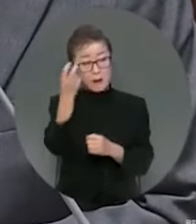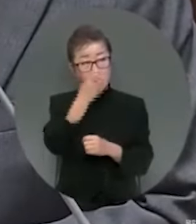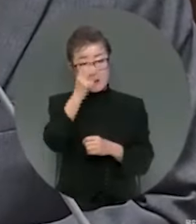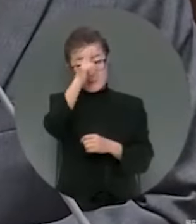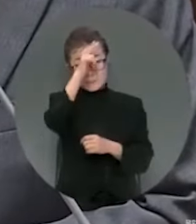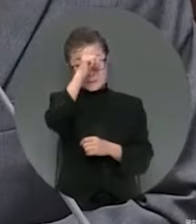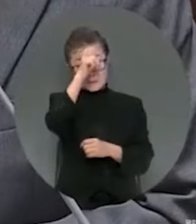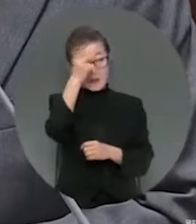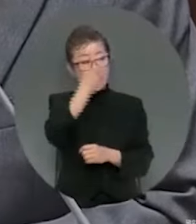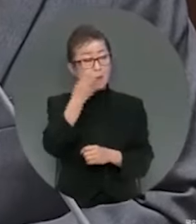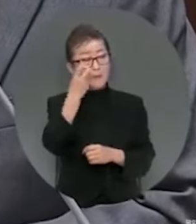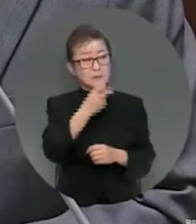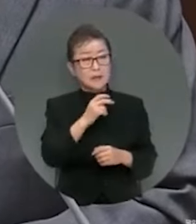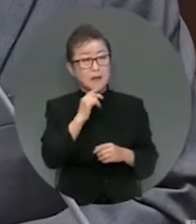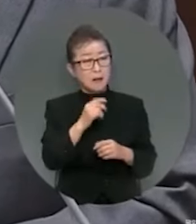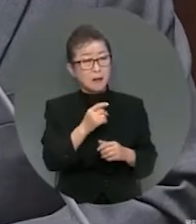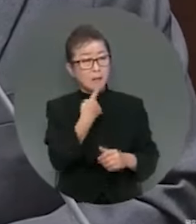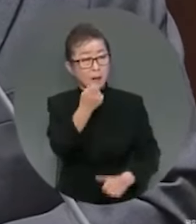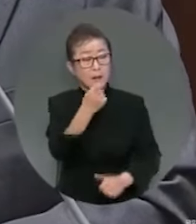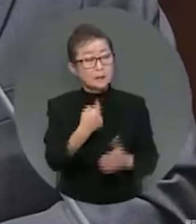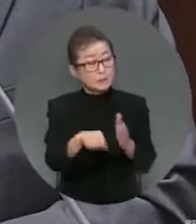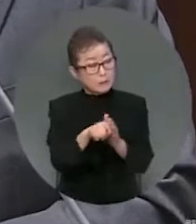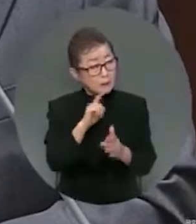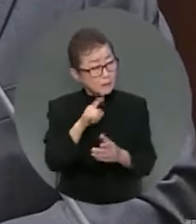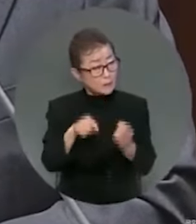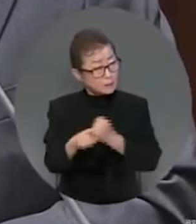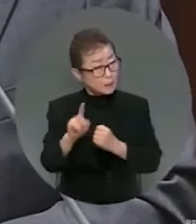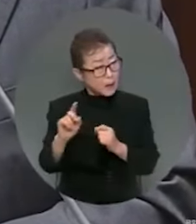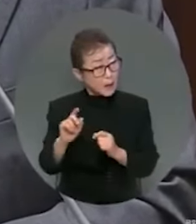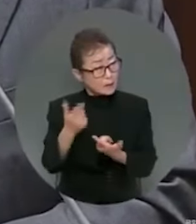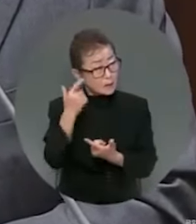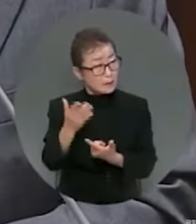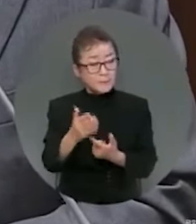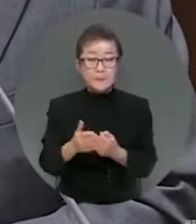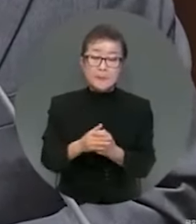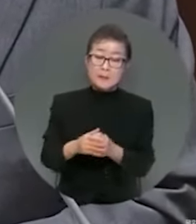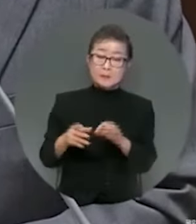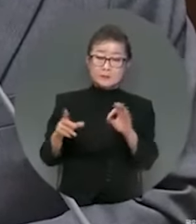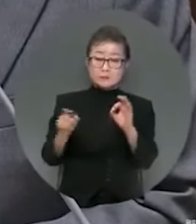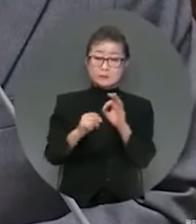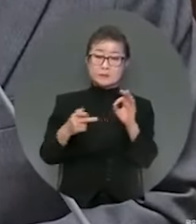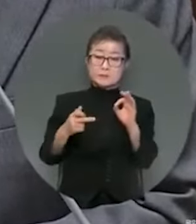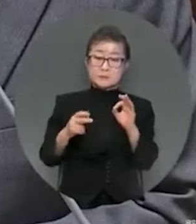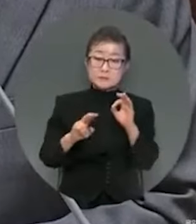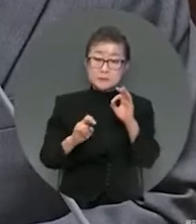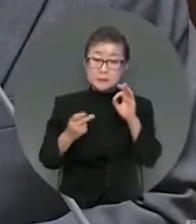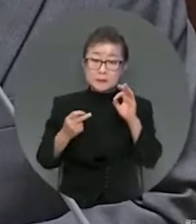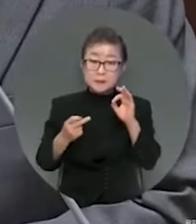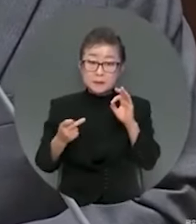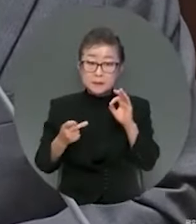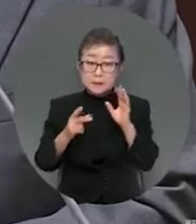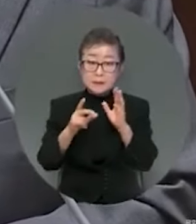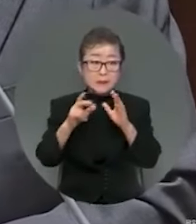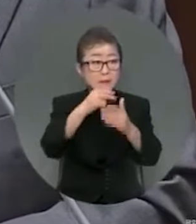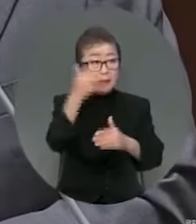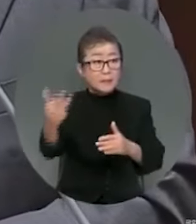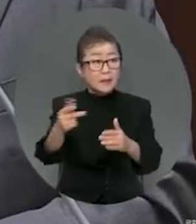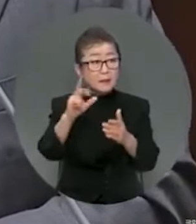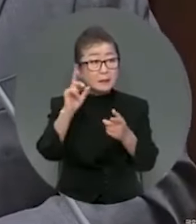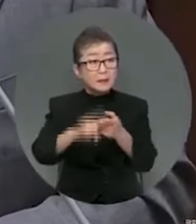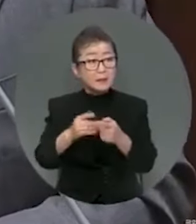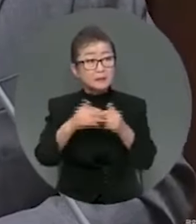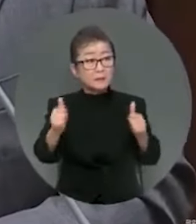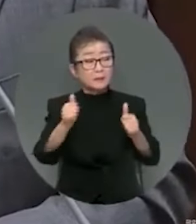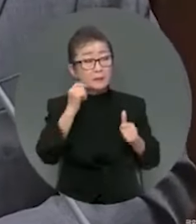생각을 하고 있습니다. 또 10월 11일이면 이재명 대표에 대한 법원의 재판이 판결이